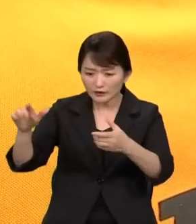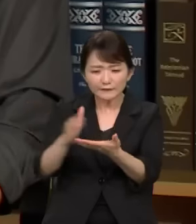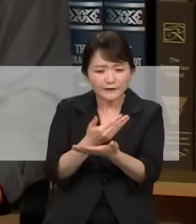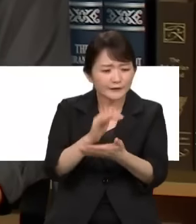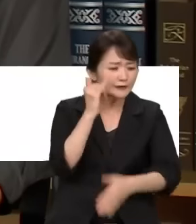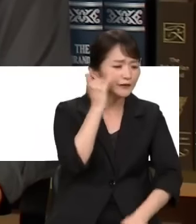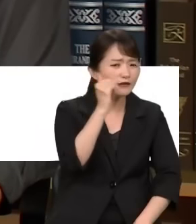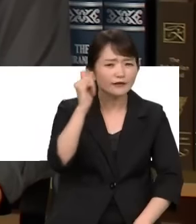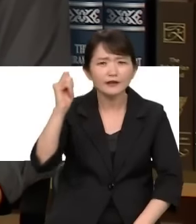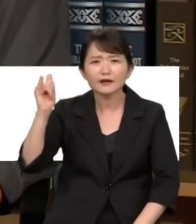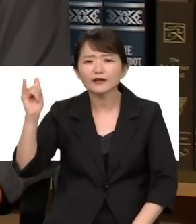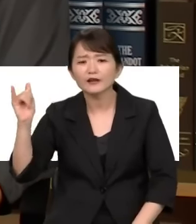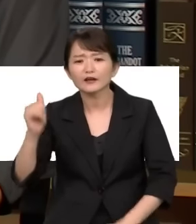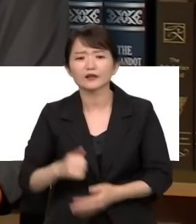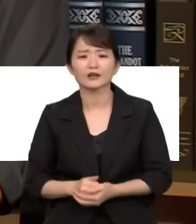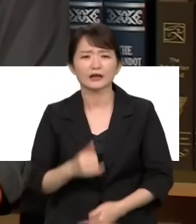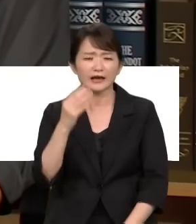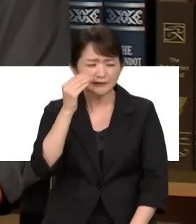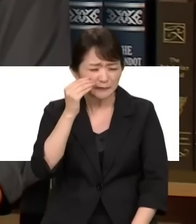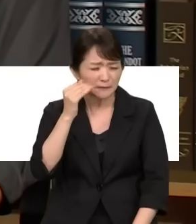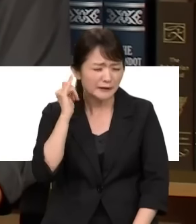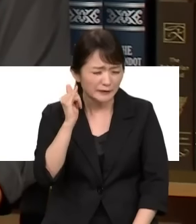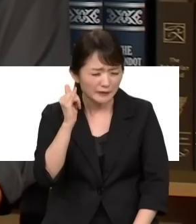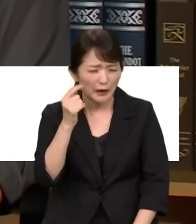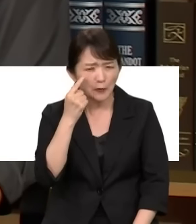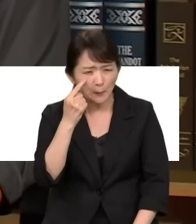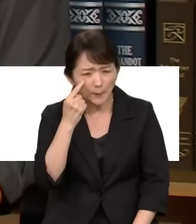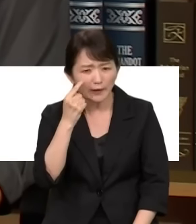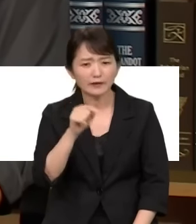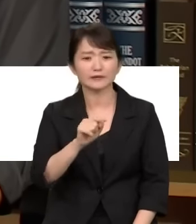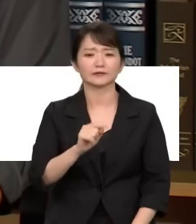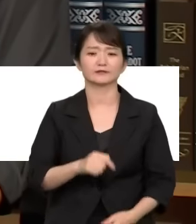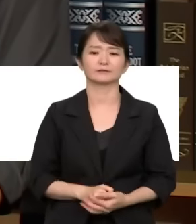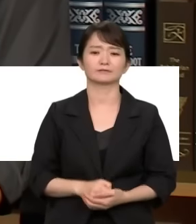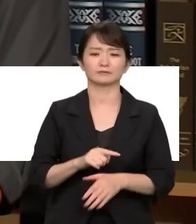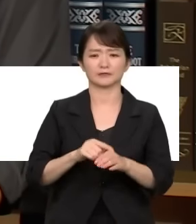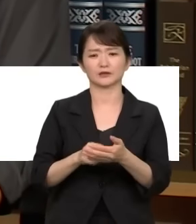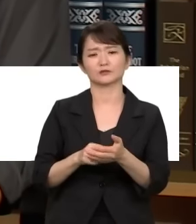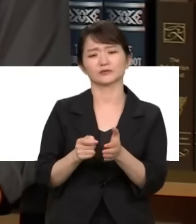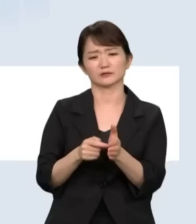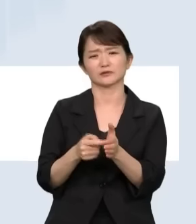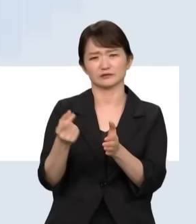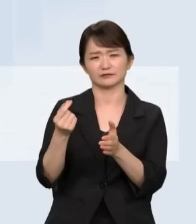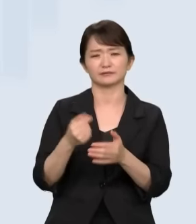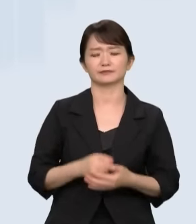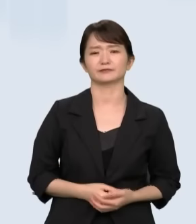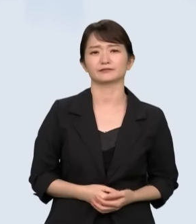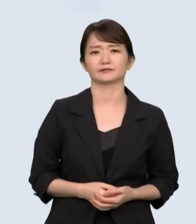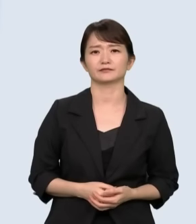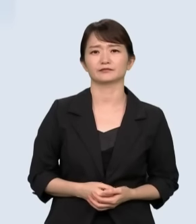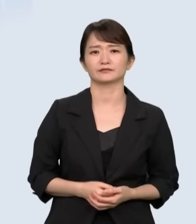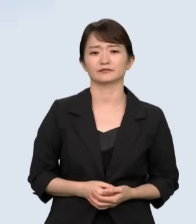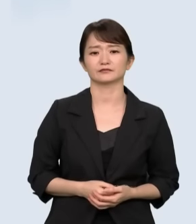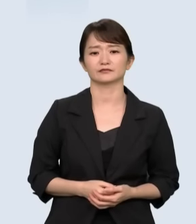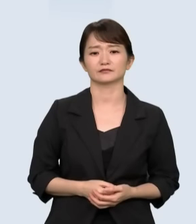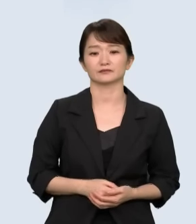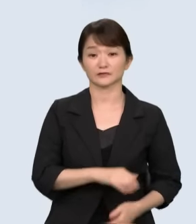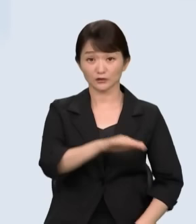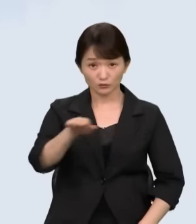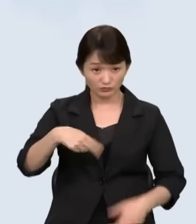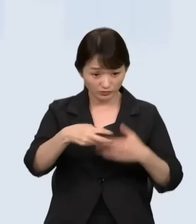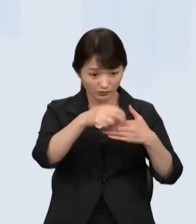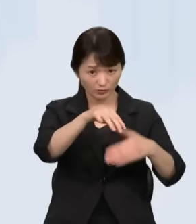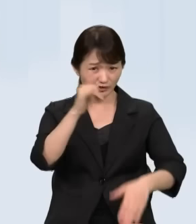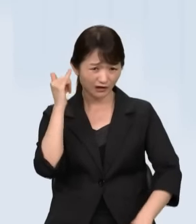계속 뭐 제발 받아라, 좀 받아줘. 뭐 이런 마음이 들고 환자 좀 받아줘. 저희 다 연락